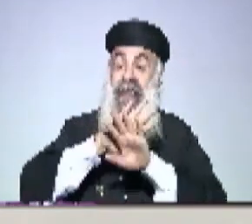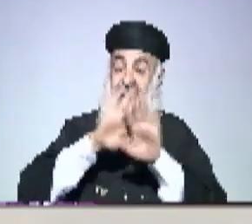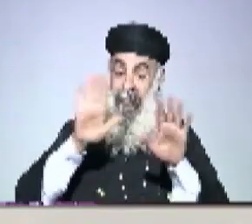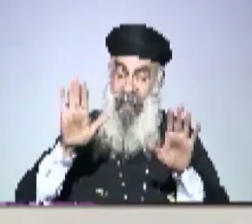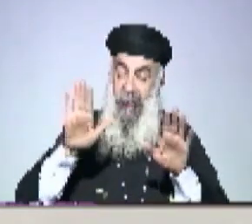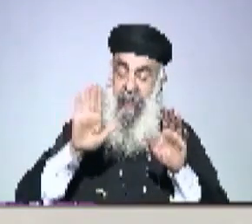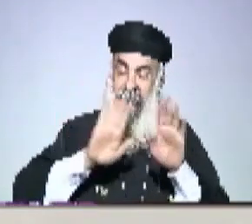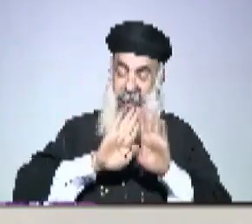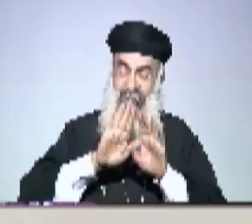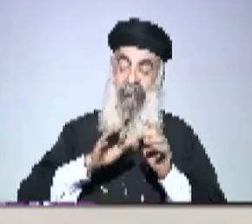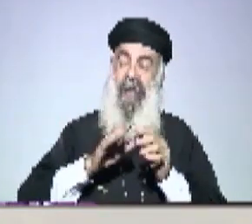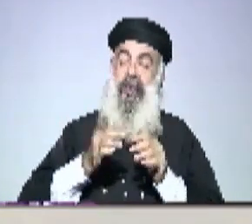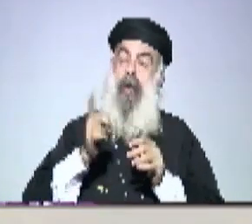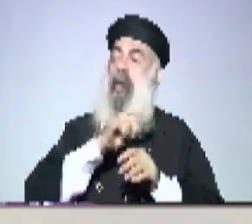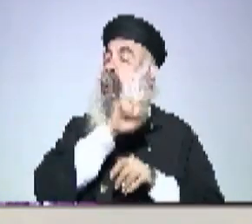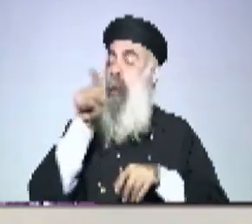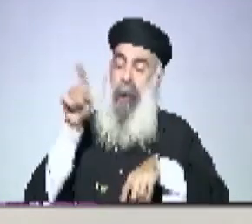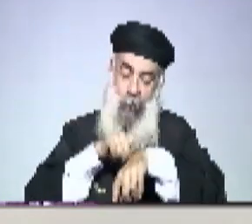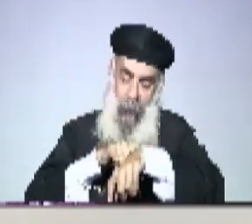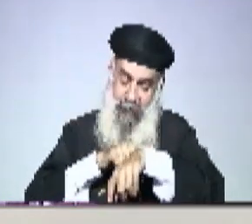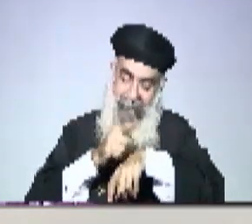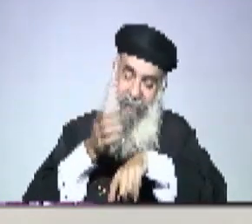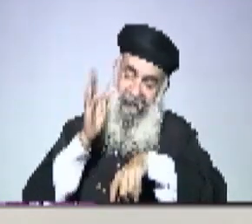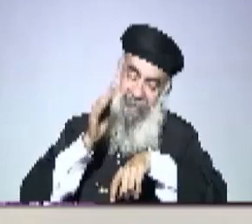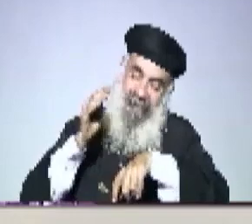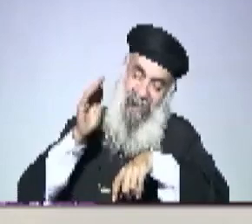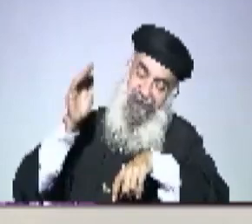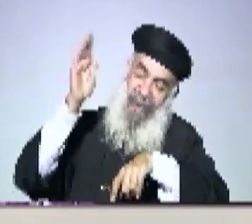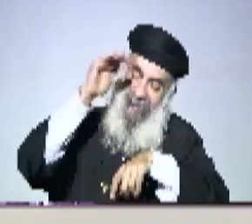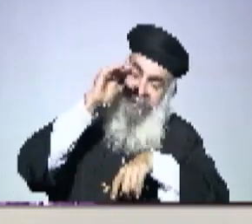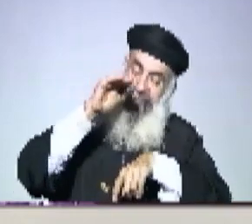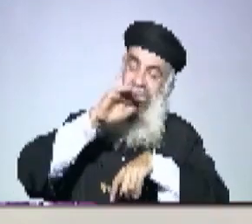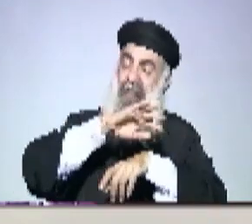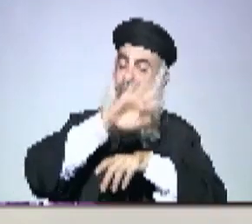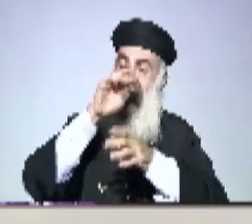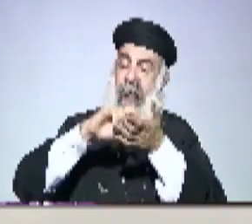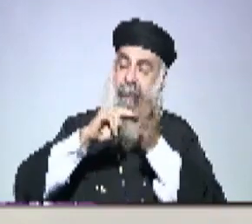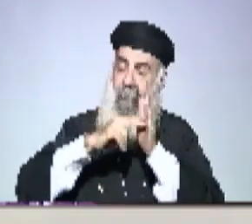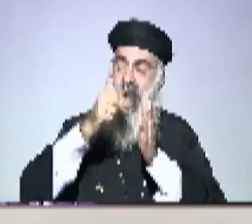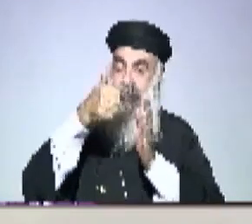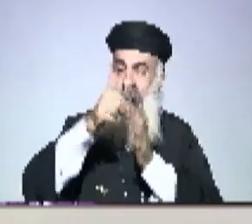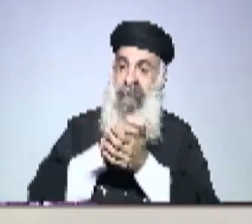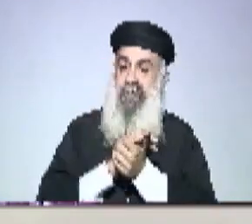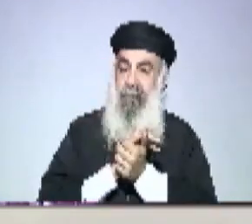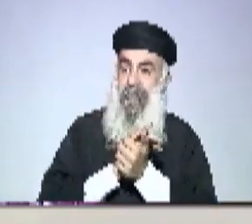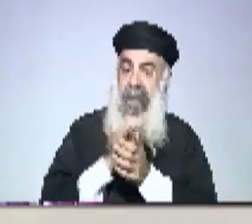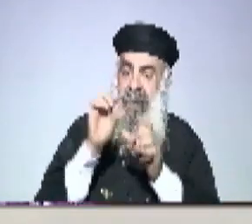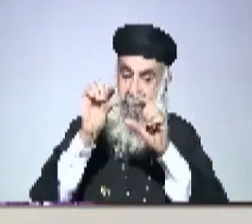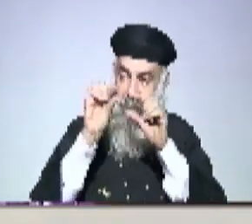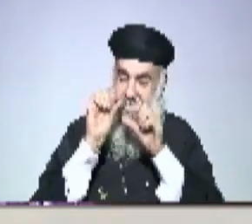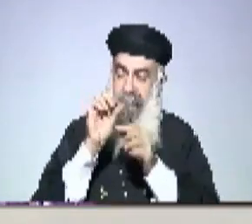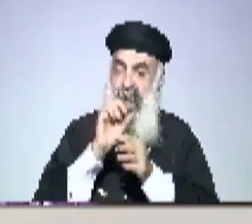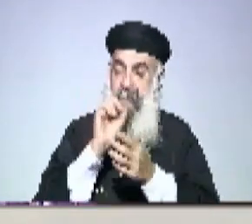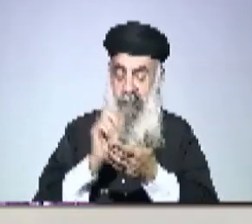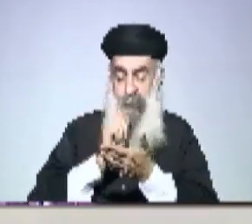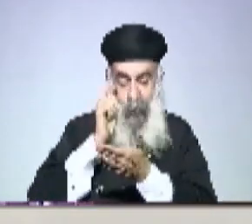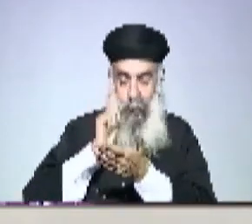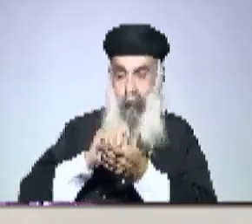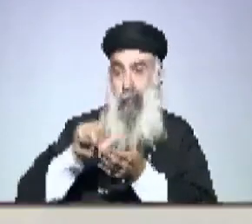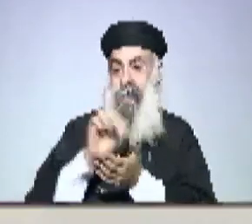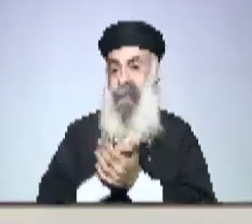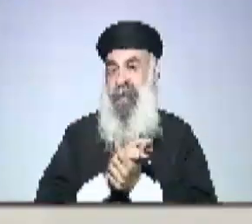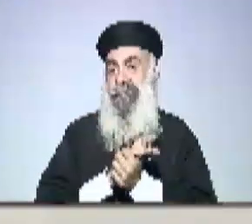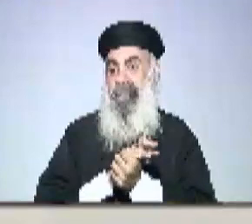كل حين في كل شيء تزدادون في كل عمل صالح يعني النص ده متاخد من كورنثس الثانيه